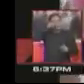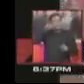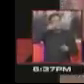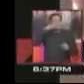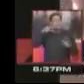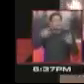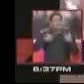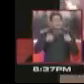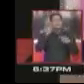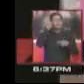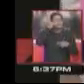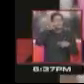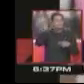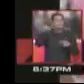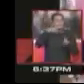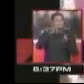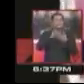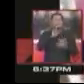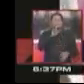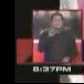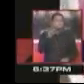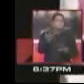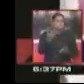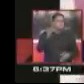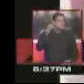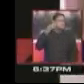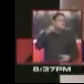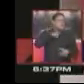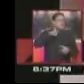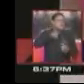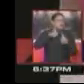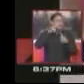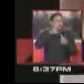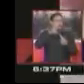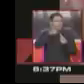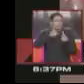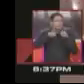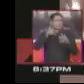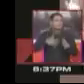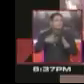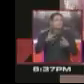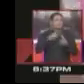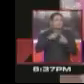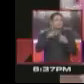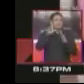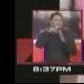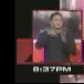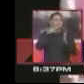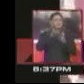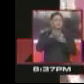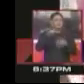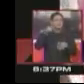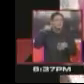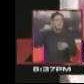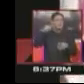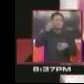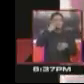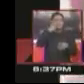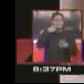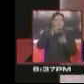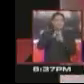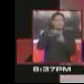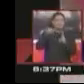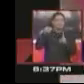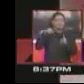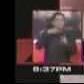babaeng nakatalikot na hinihinalang si Claudine Barreto. Maya-maya pa, biglang binatukan ng naka-pink si Tulfo gamit